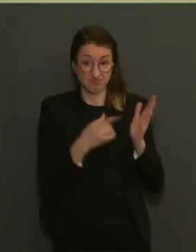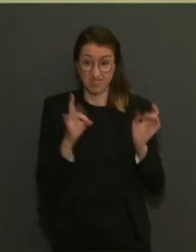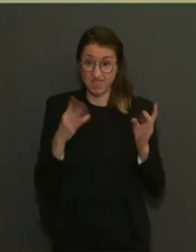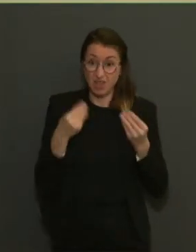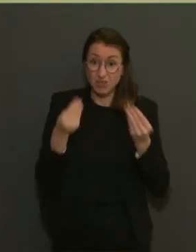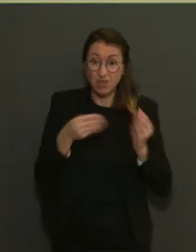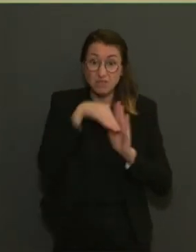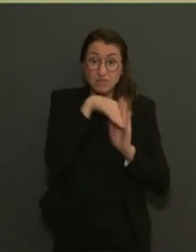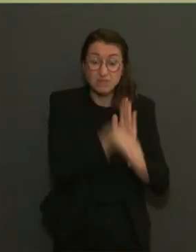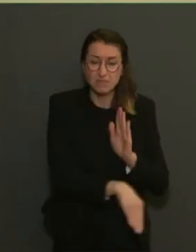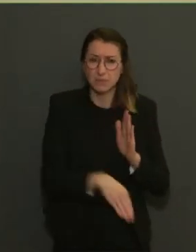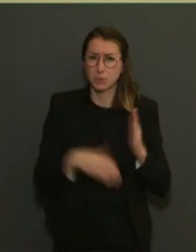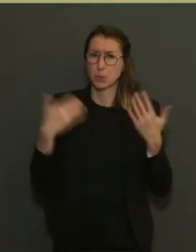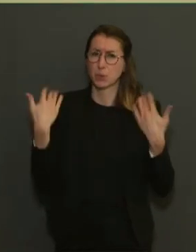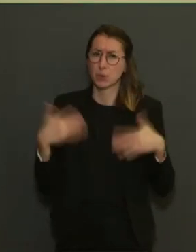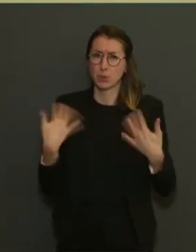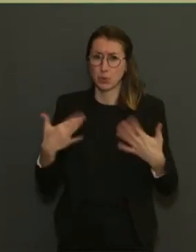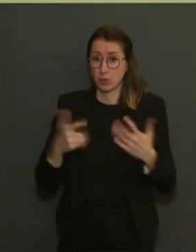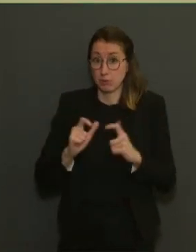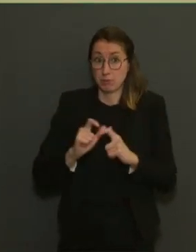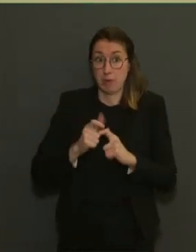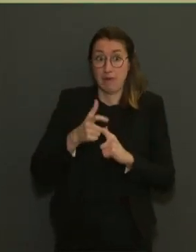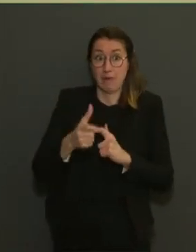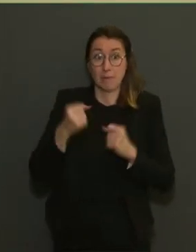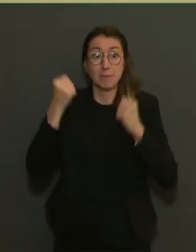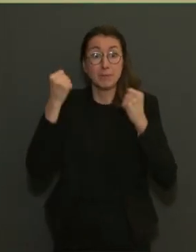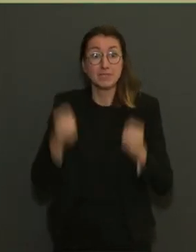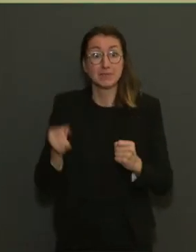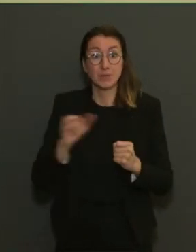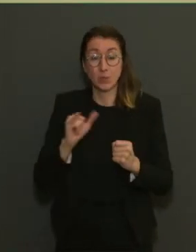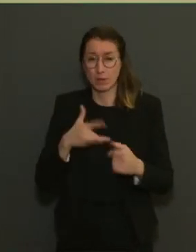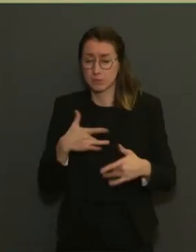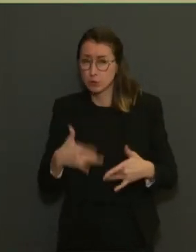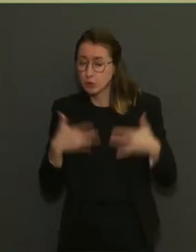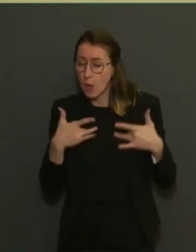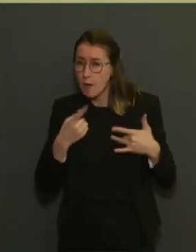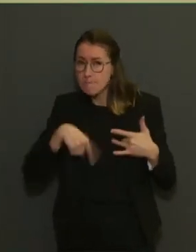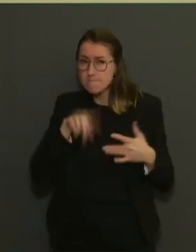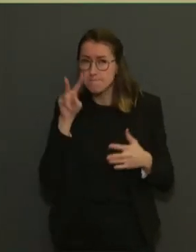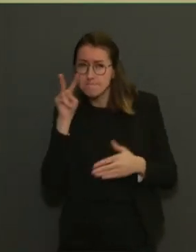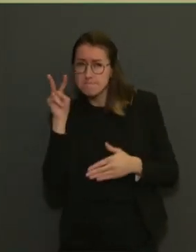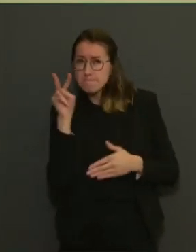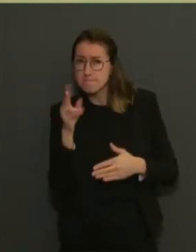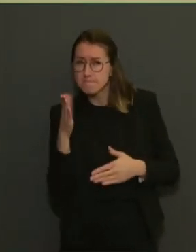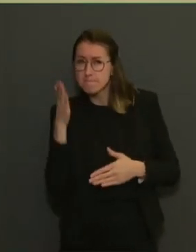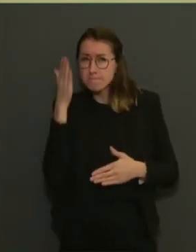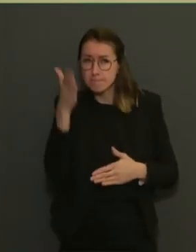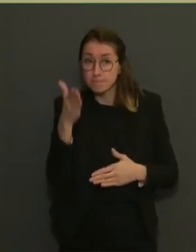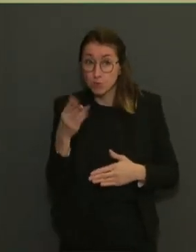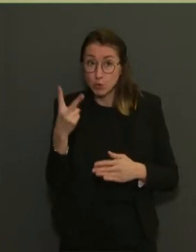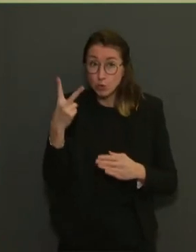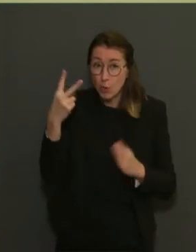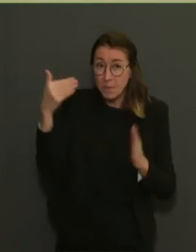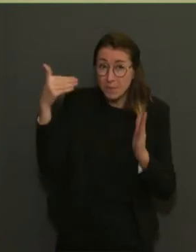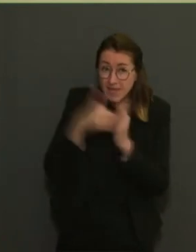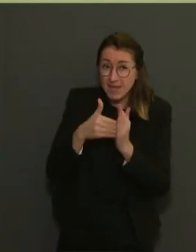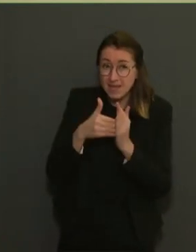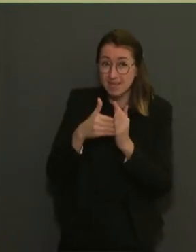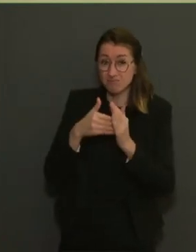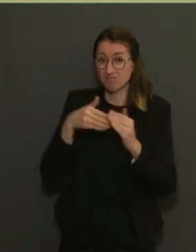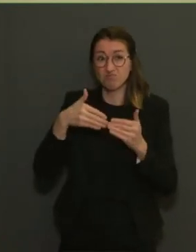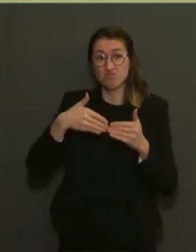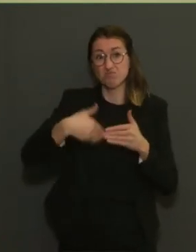nous arriverions, on a envie d'espérer, au cap de 2000 patients dans les 7 jours.